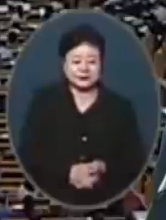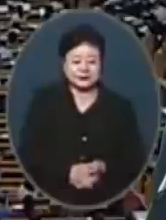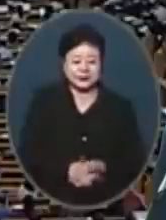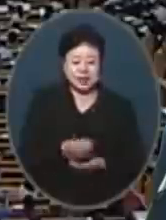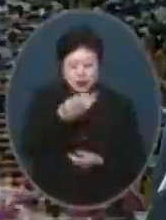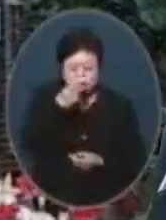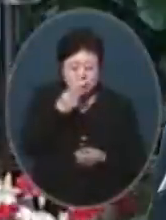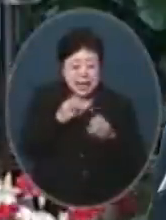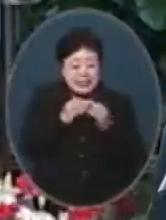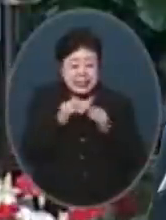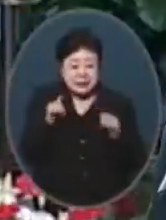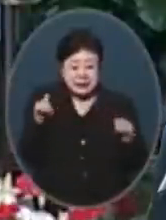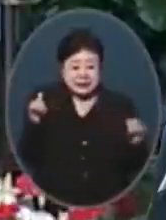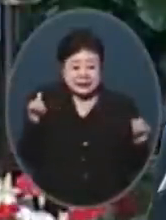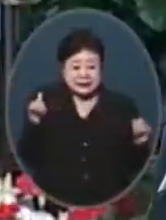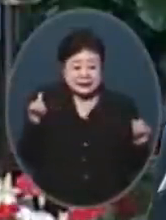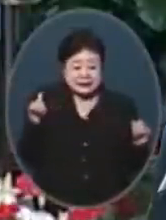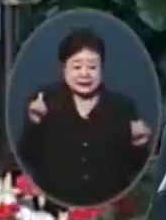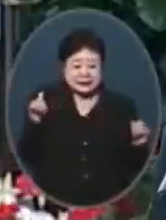유대인들은